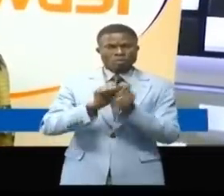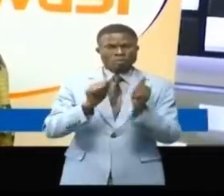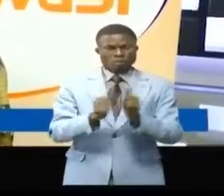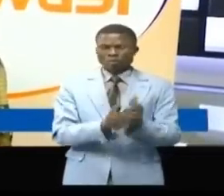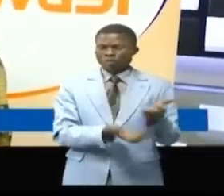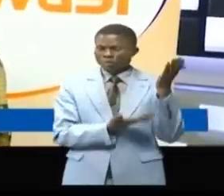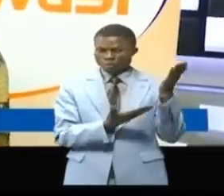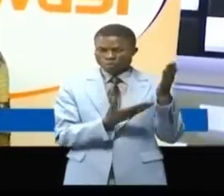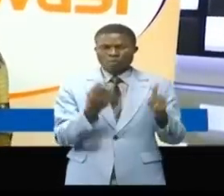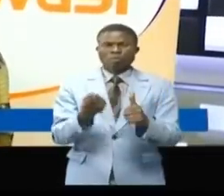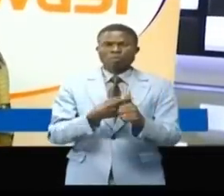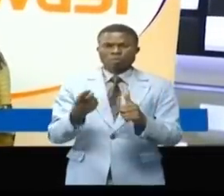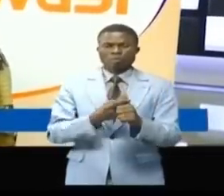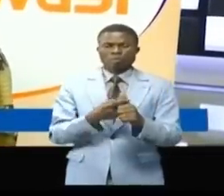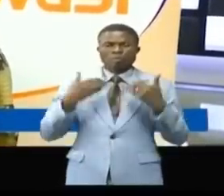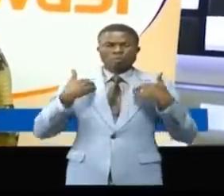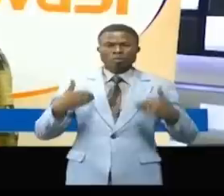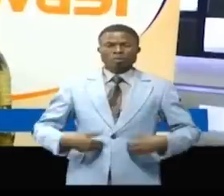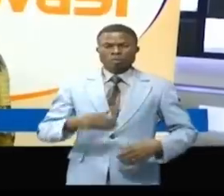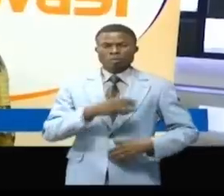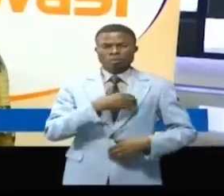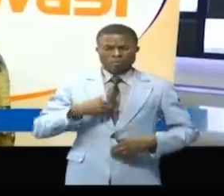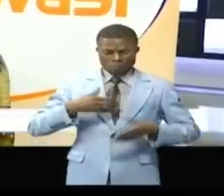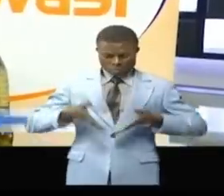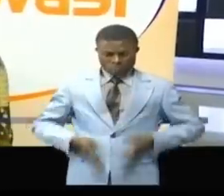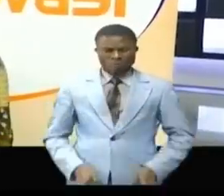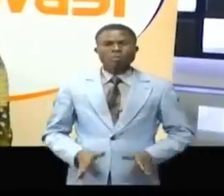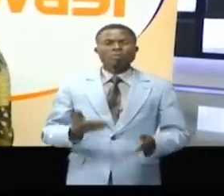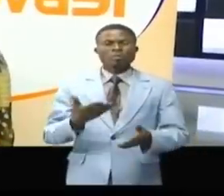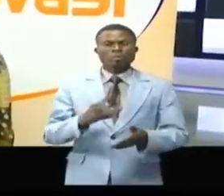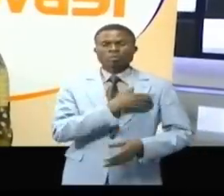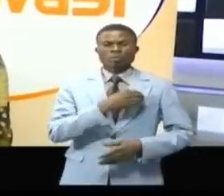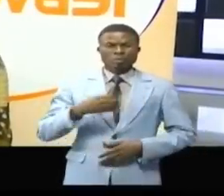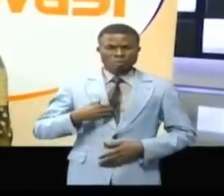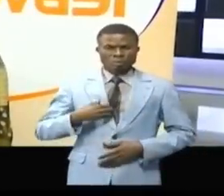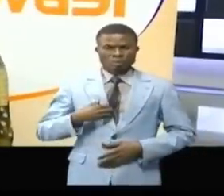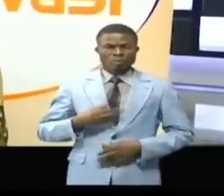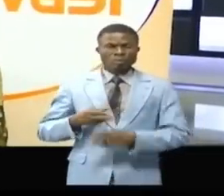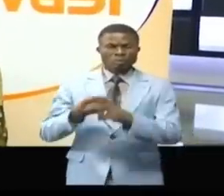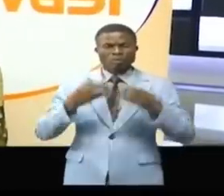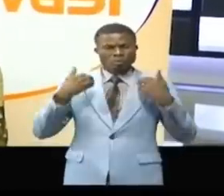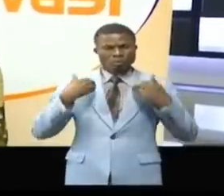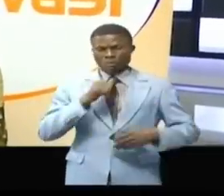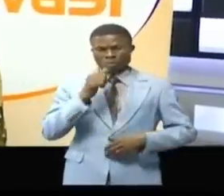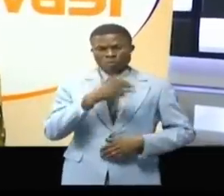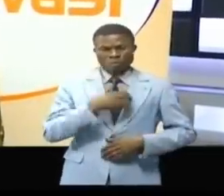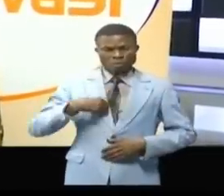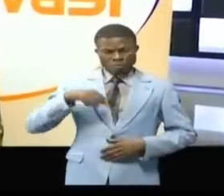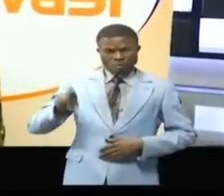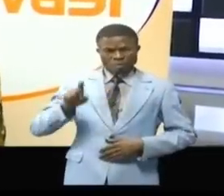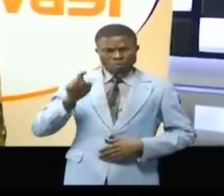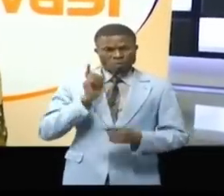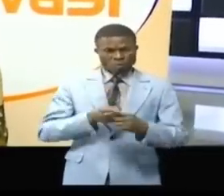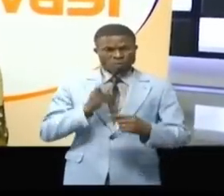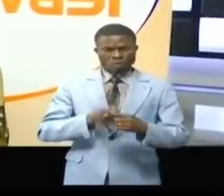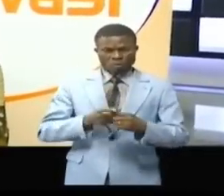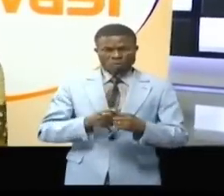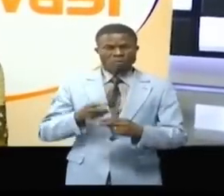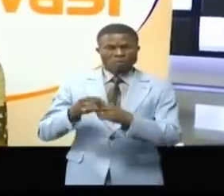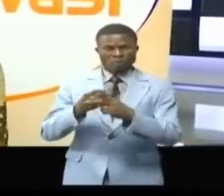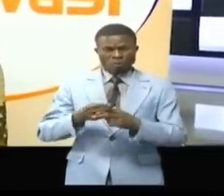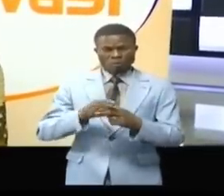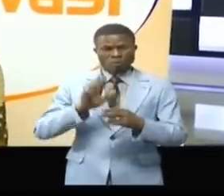clés, notamment sa santé maternelle, sexuelle, parce qu'une femme ne peut pas contrôler son corps. Cette femme aura des difficultés